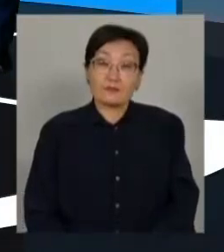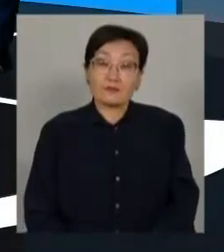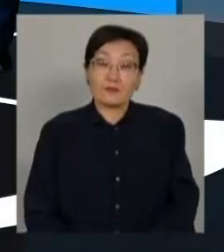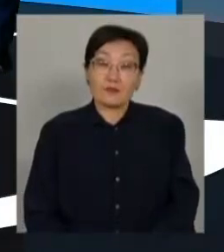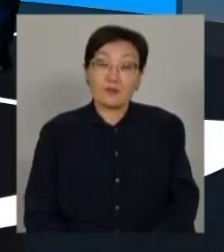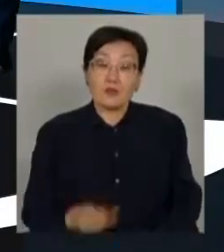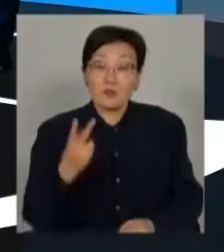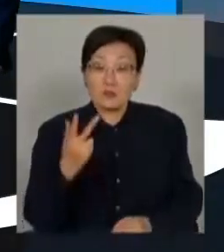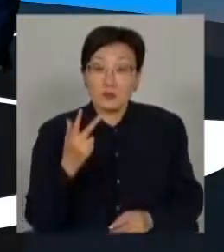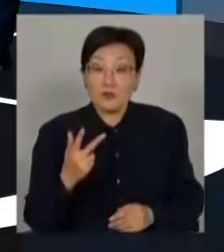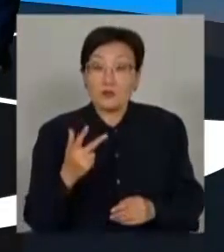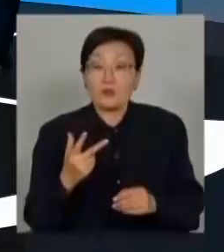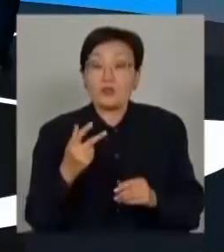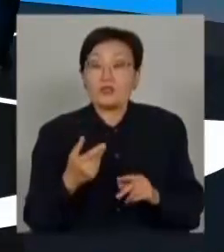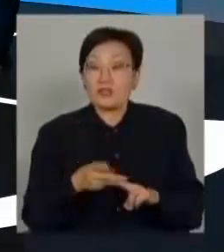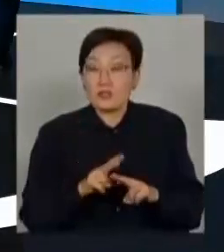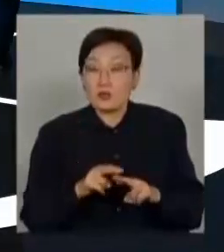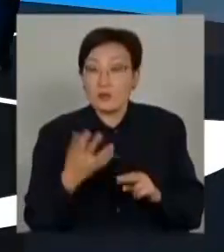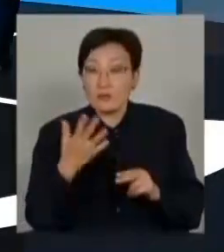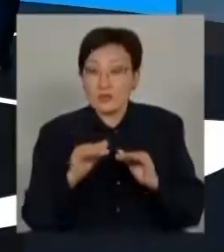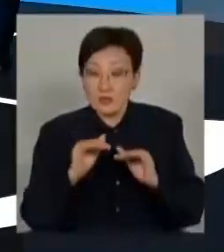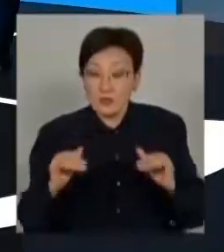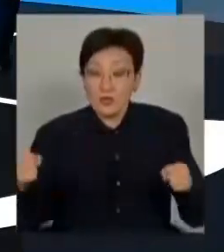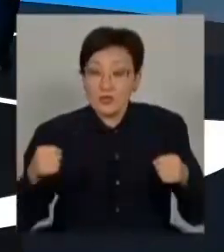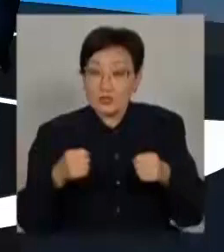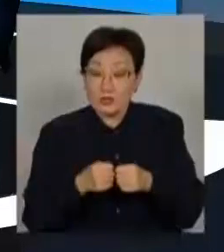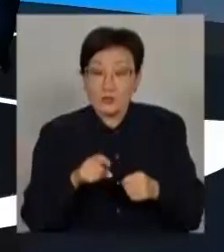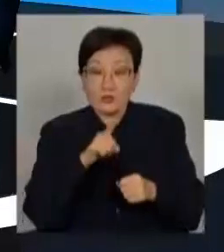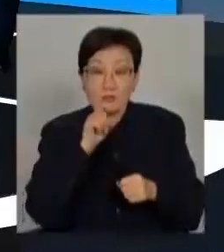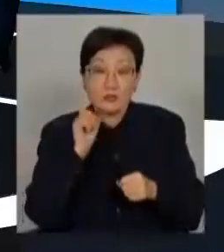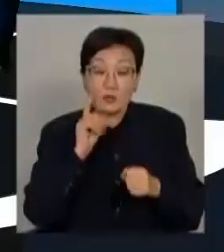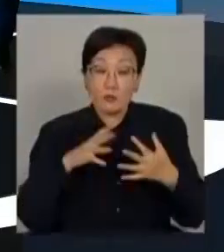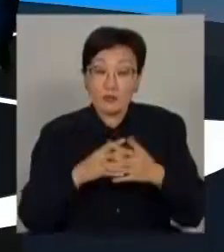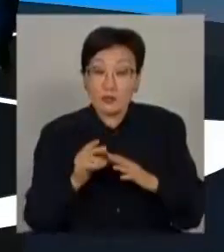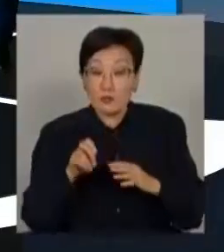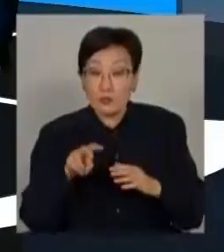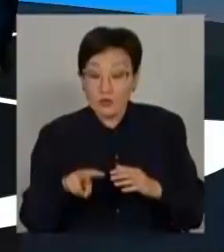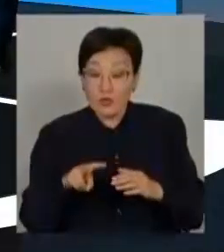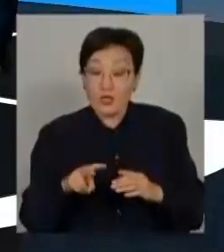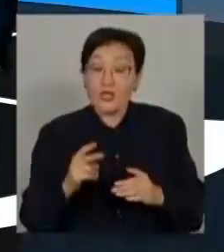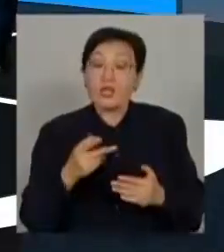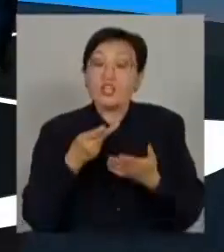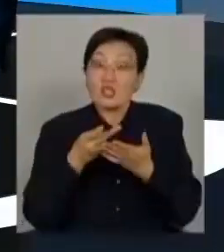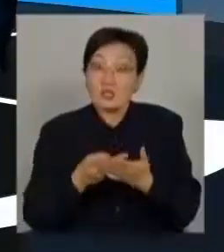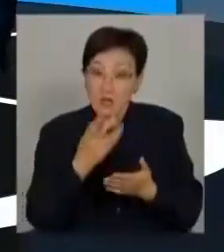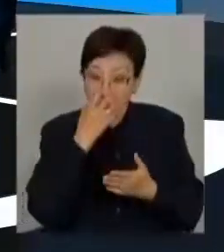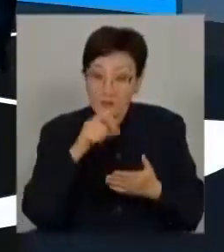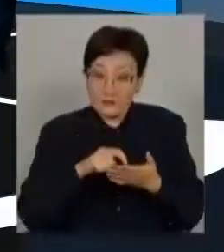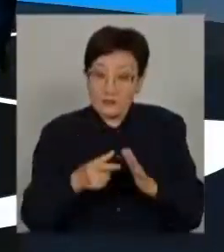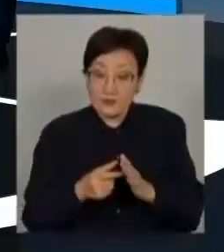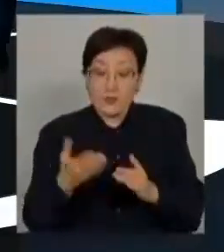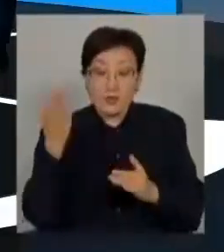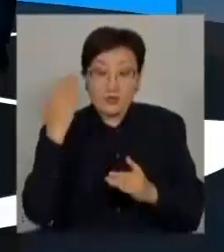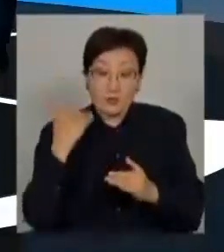Тем временем трое из пятерых школьников, которых на авто сбил подросток в селе Нарынколь, находятся в реанимации. Их накануне экстренно доставили